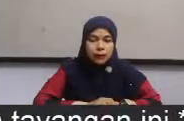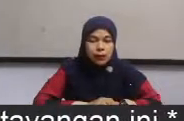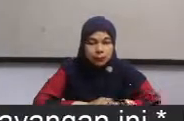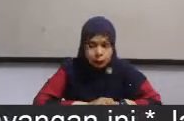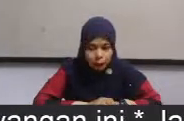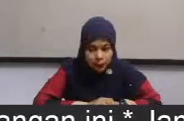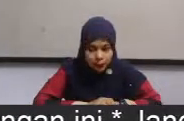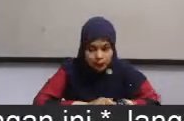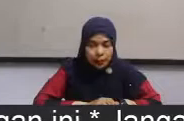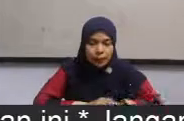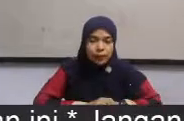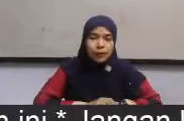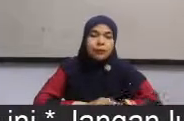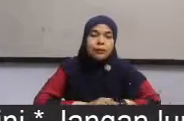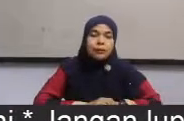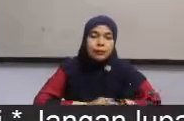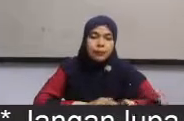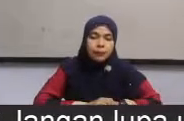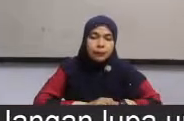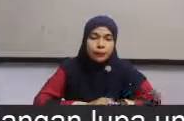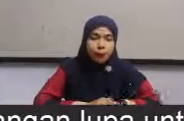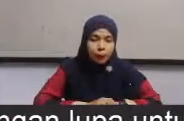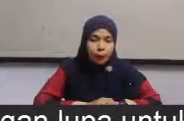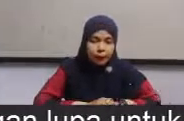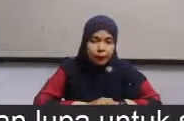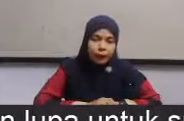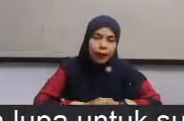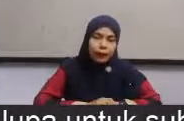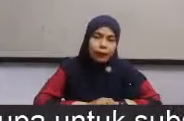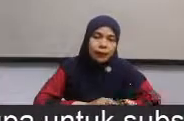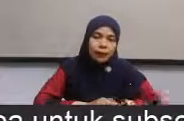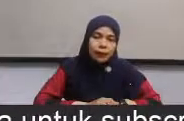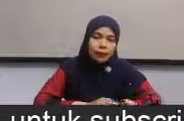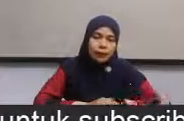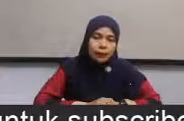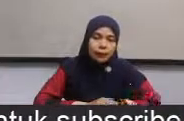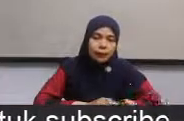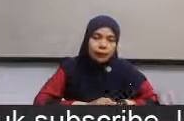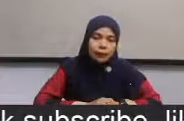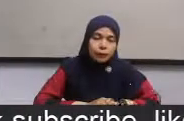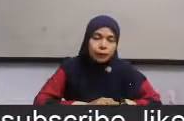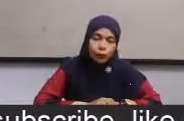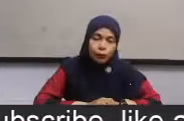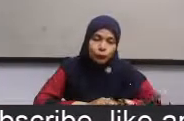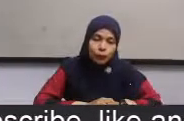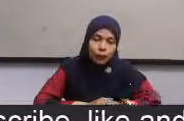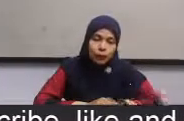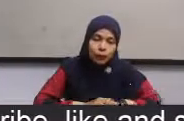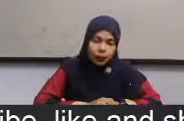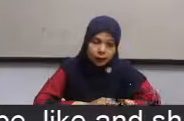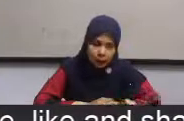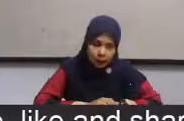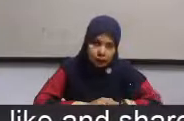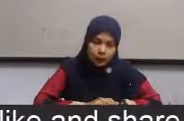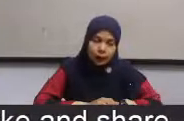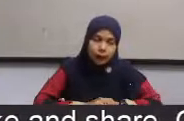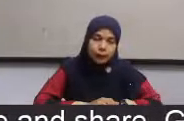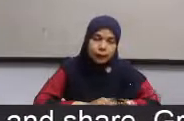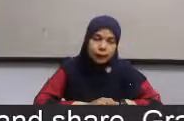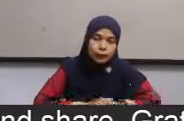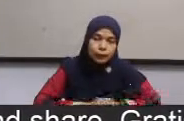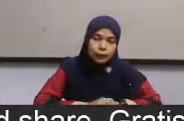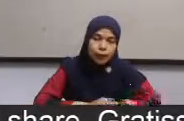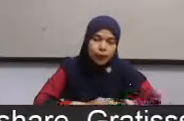alat alat tulisnya pulpennya buku catatannya